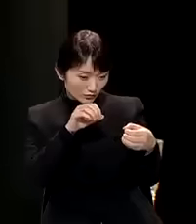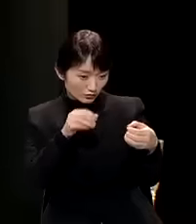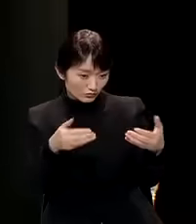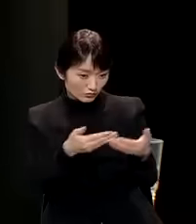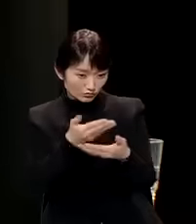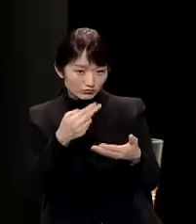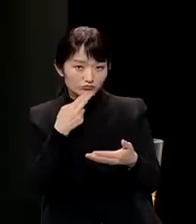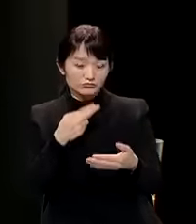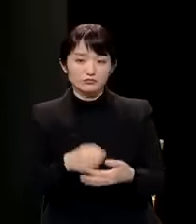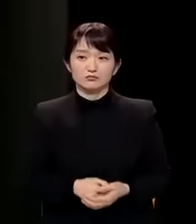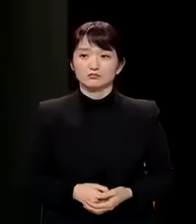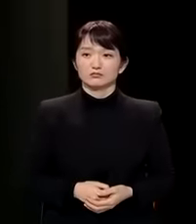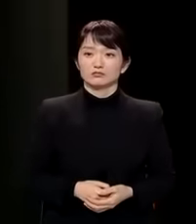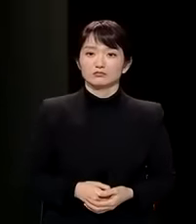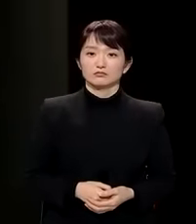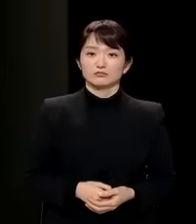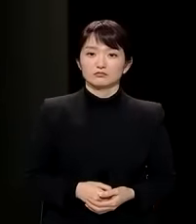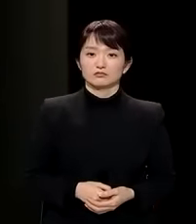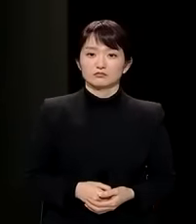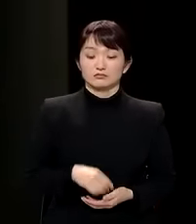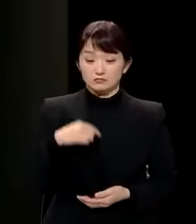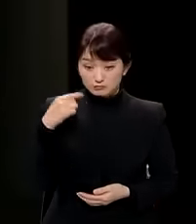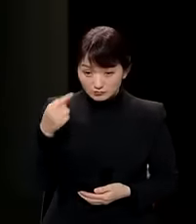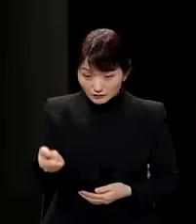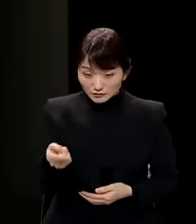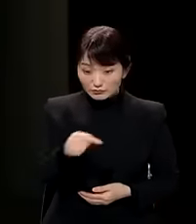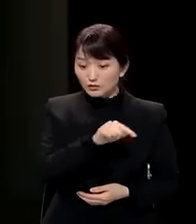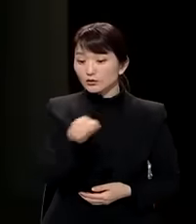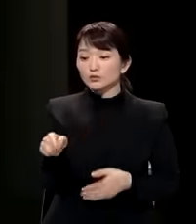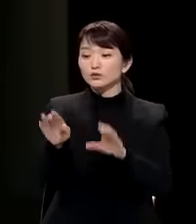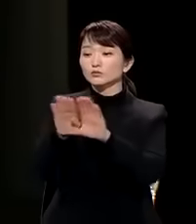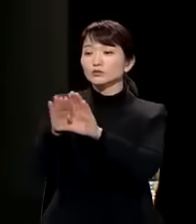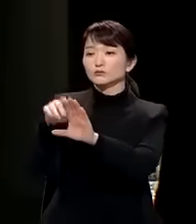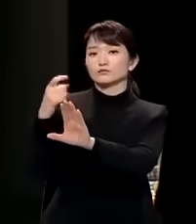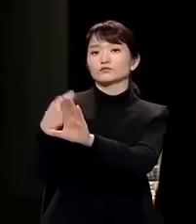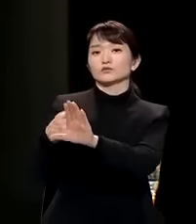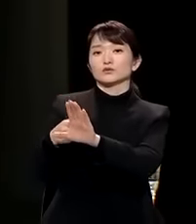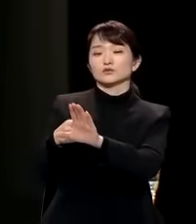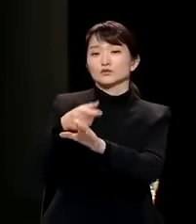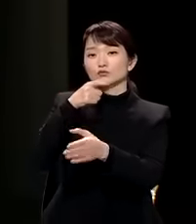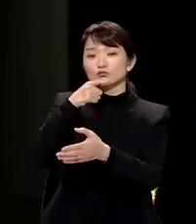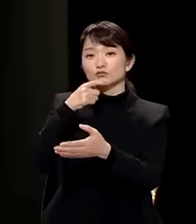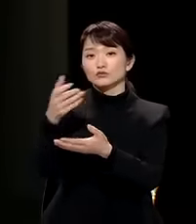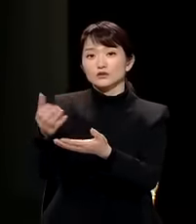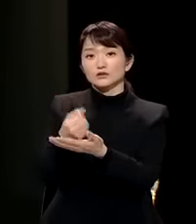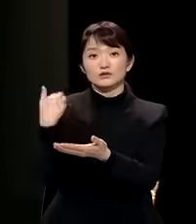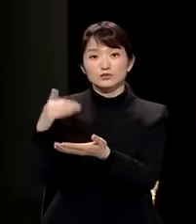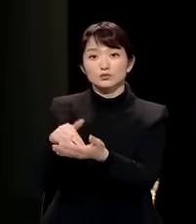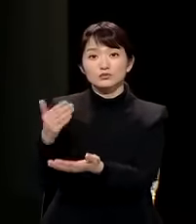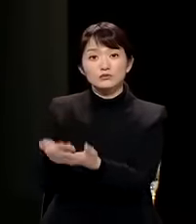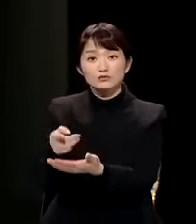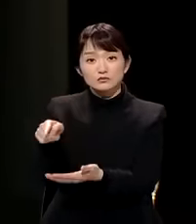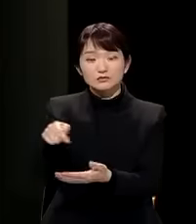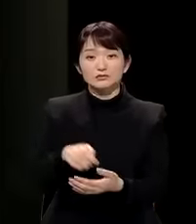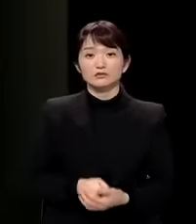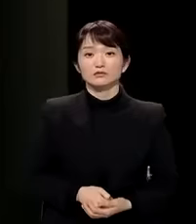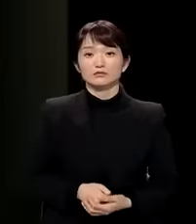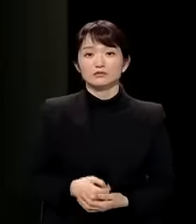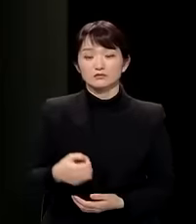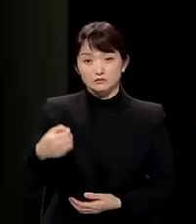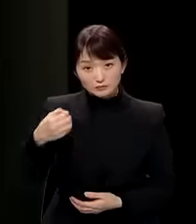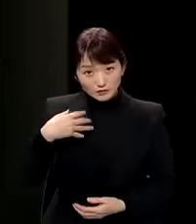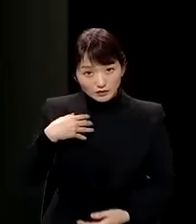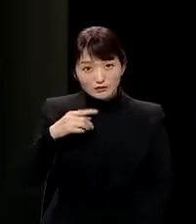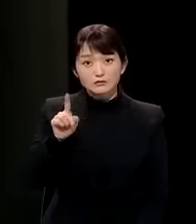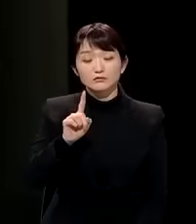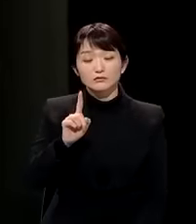이상 다음날 옆집 똑똑똑똑 했겠죠 어 가져간 생수 돌려 주세요 했는데 이런 반응을